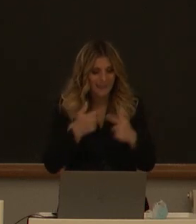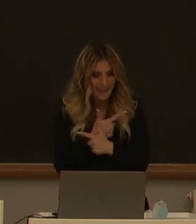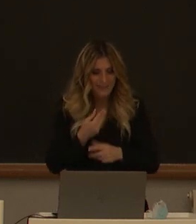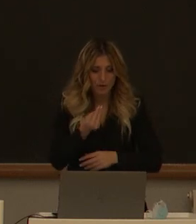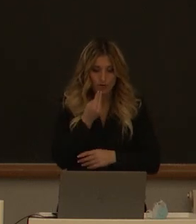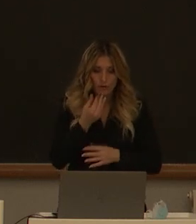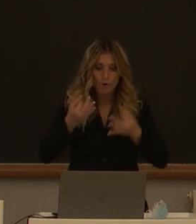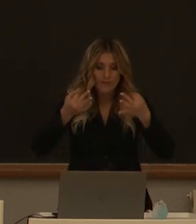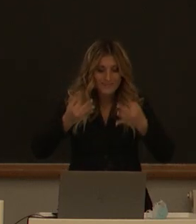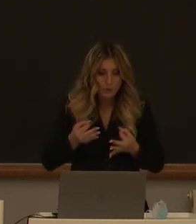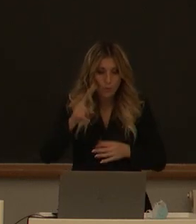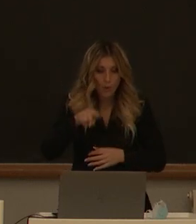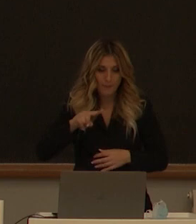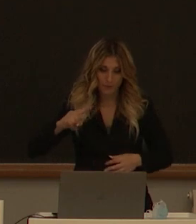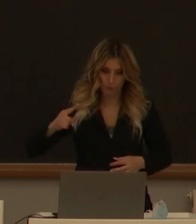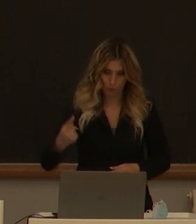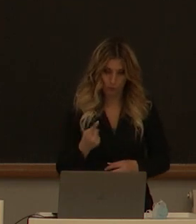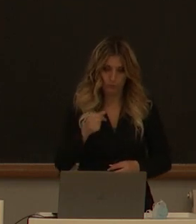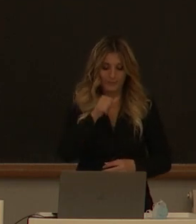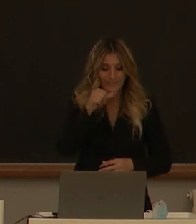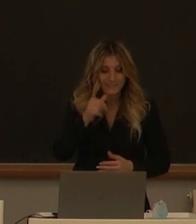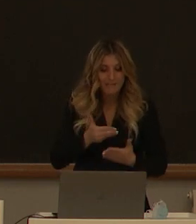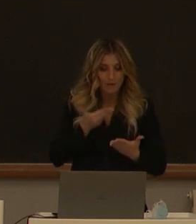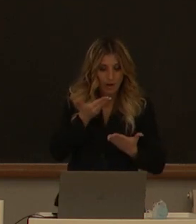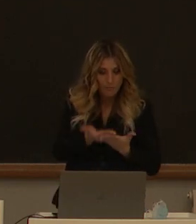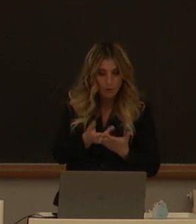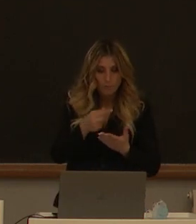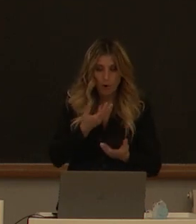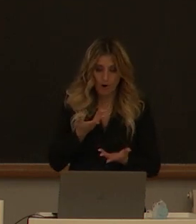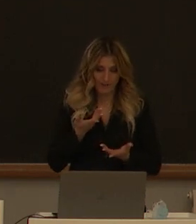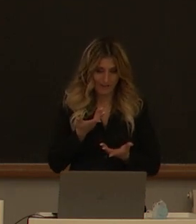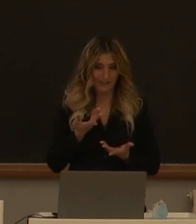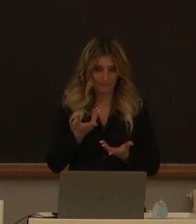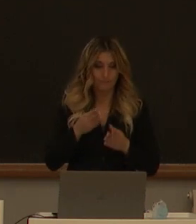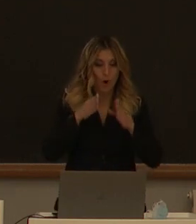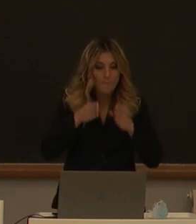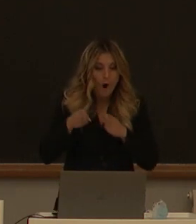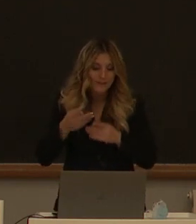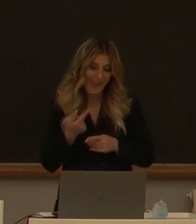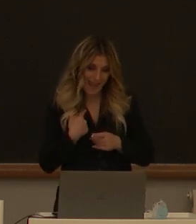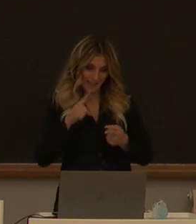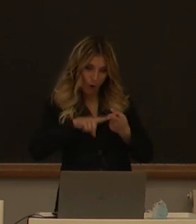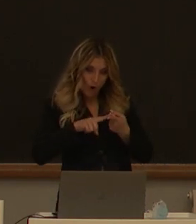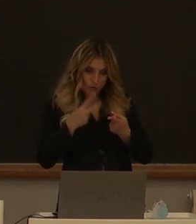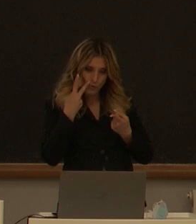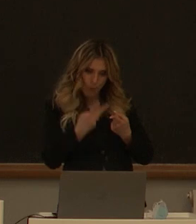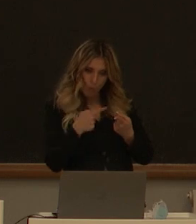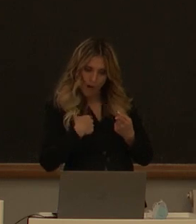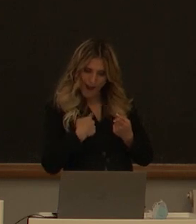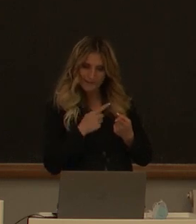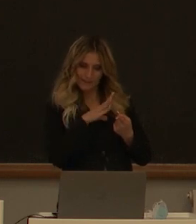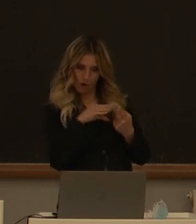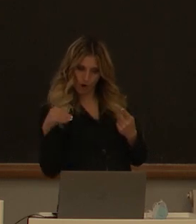nutriente per tutti, proporre e passare modelli di consumo sostenibili, stimolare la produzione positiva per la